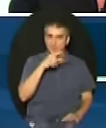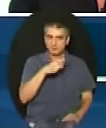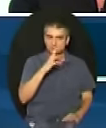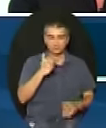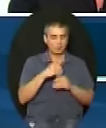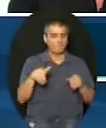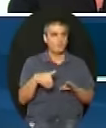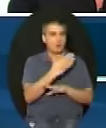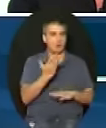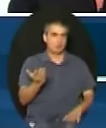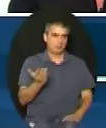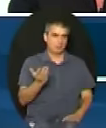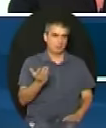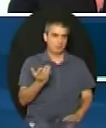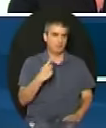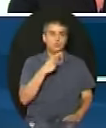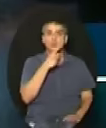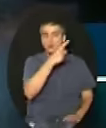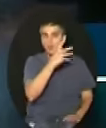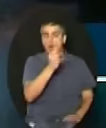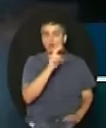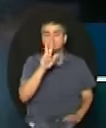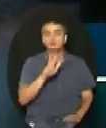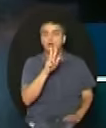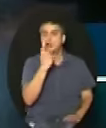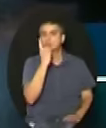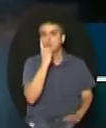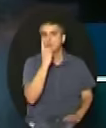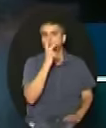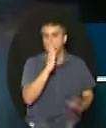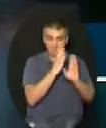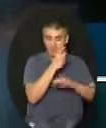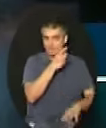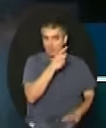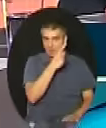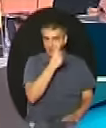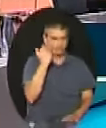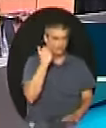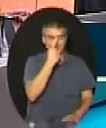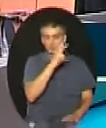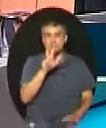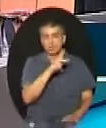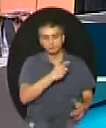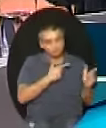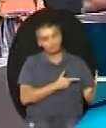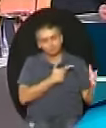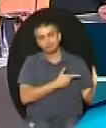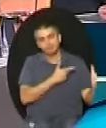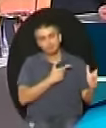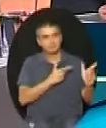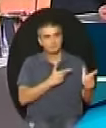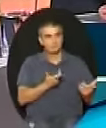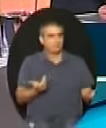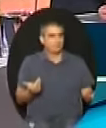זה. פרוץ, יש כל מיני לקחים. הוא לקח לו 3 שעות, המסכה, עומר, 3 שעות, עמד שם ופשוט...